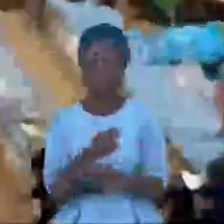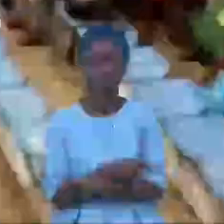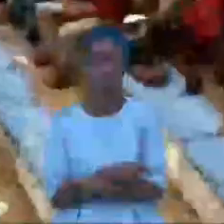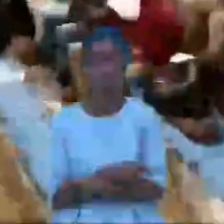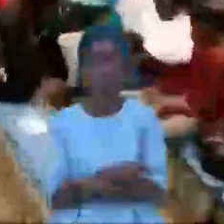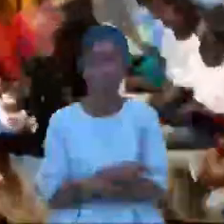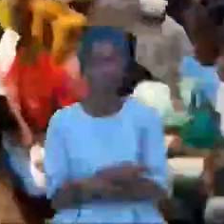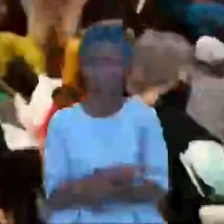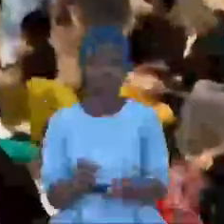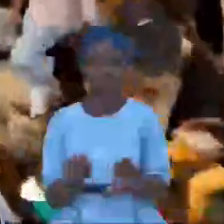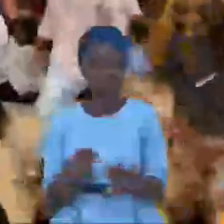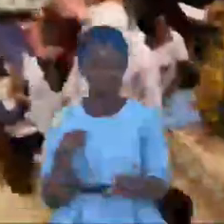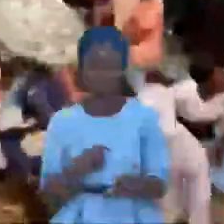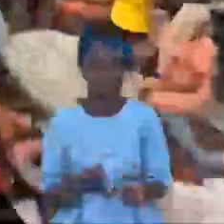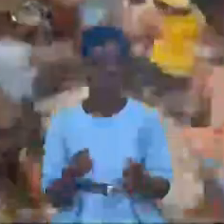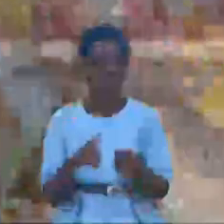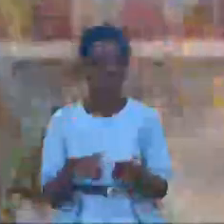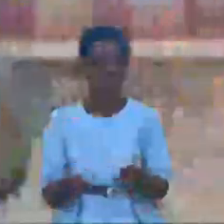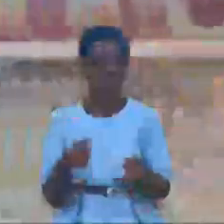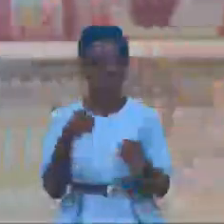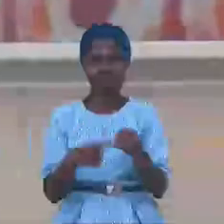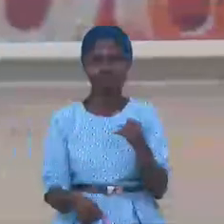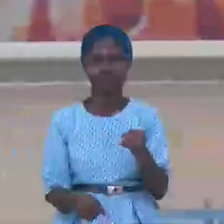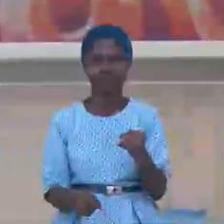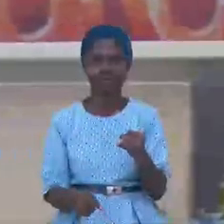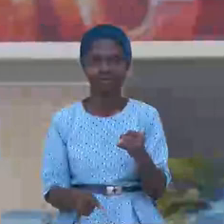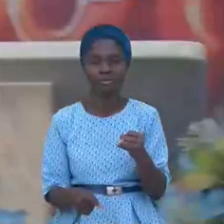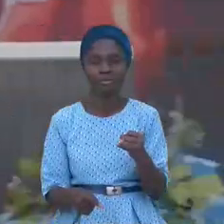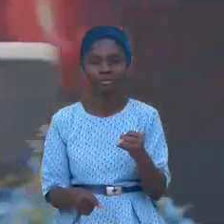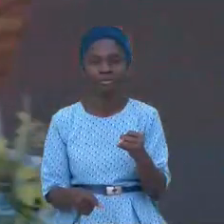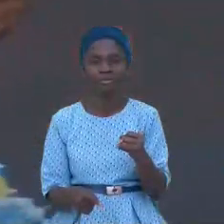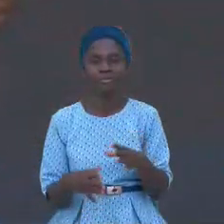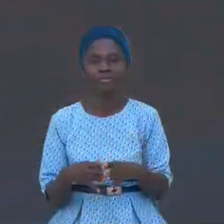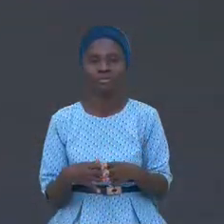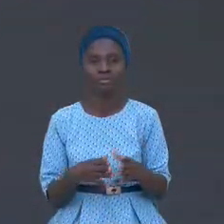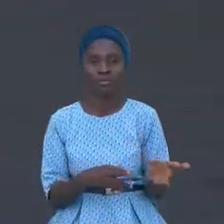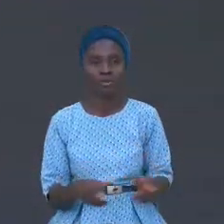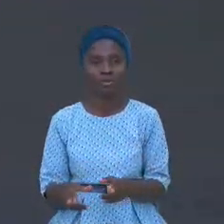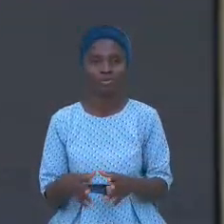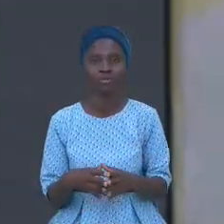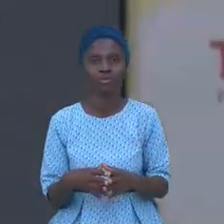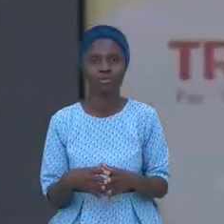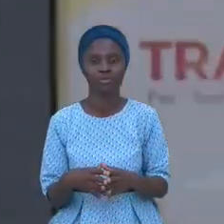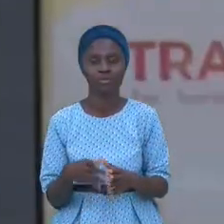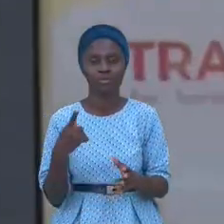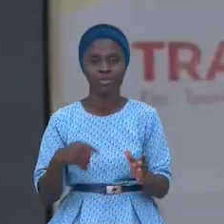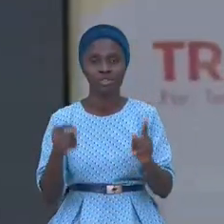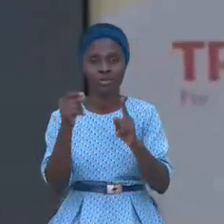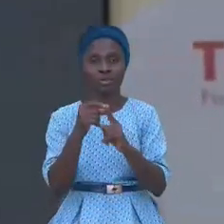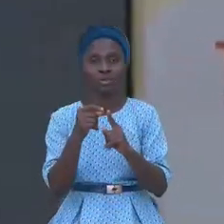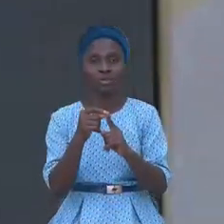Aujourd'hui, comme nous venons à la conclusion, déjà,